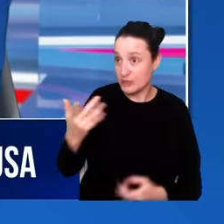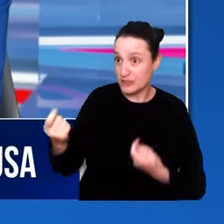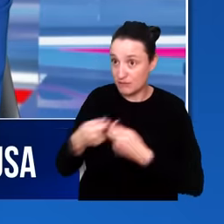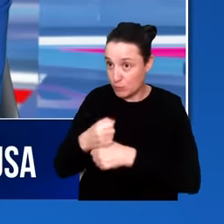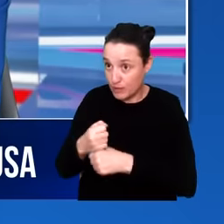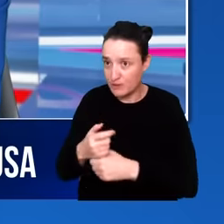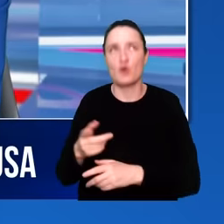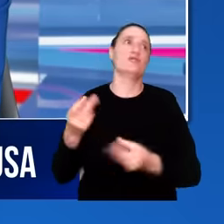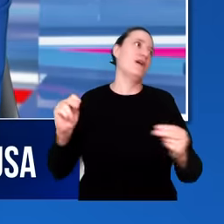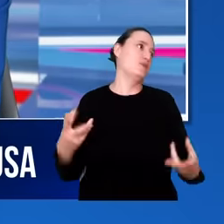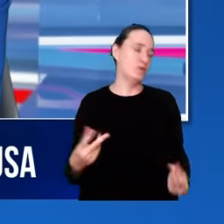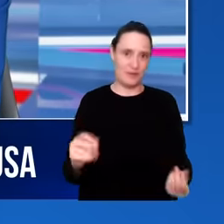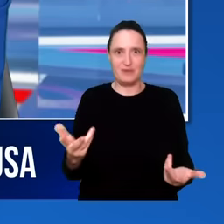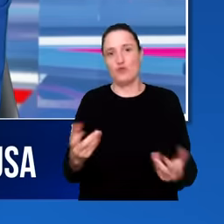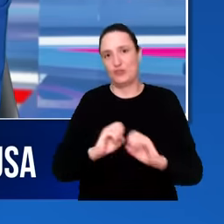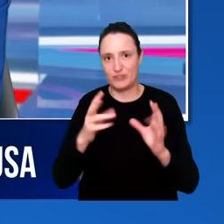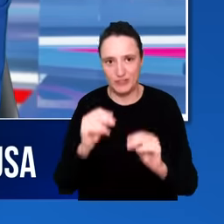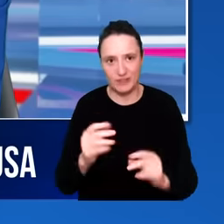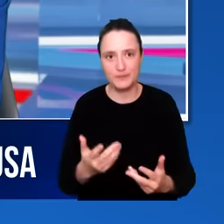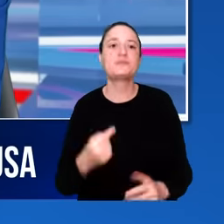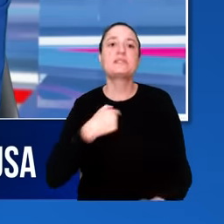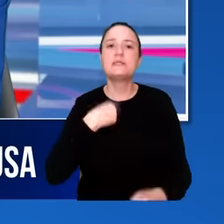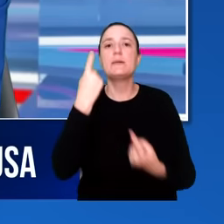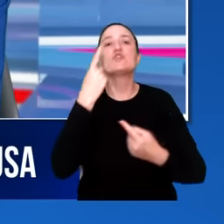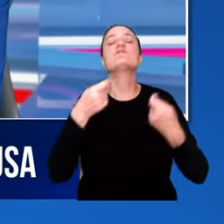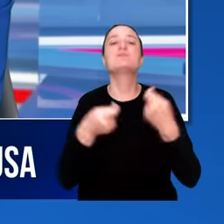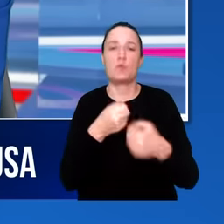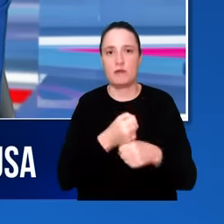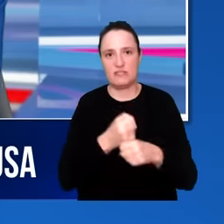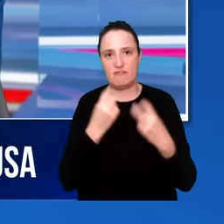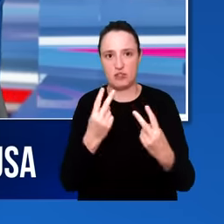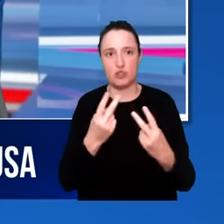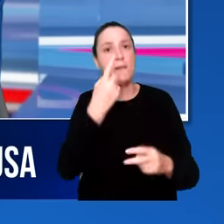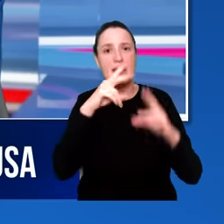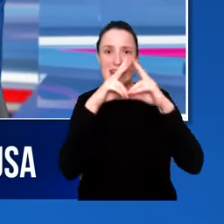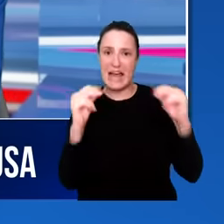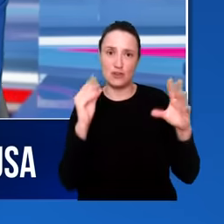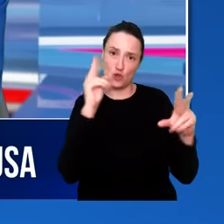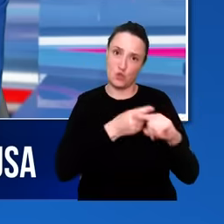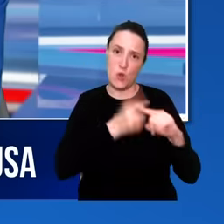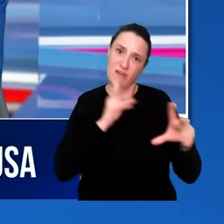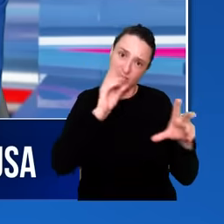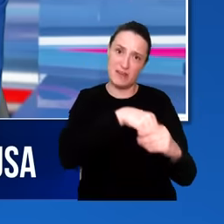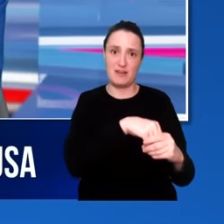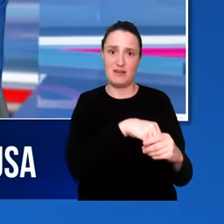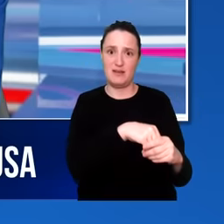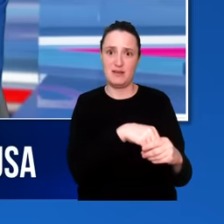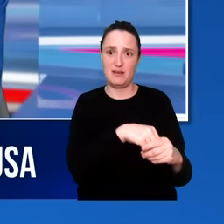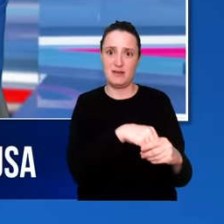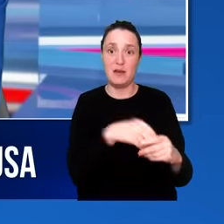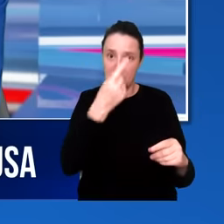nie. Ja uważam zawsze, że współpraca. Jesteśmy członkiem NATO i to, że jesteśmy członkiem